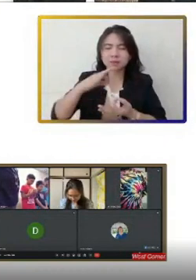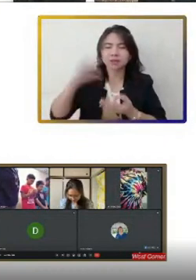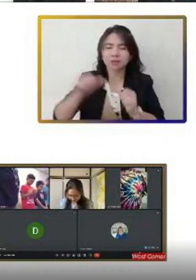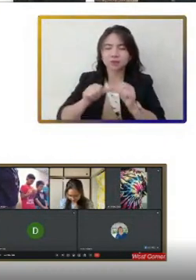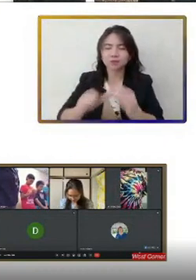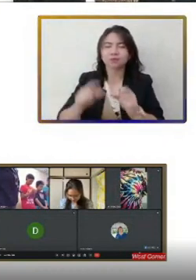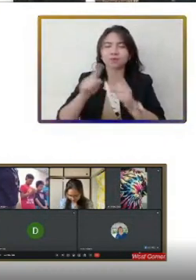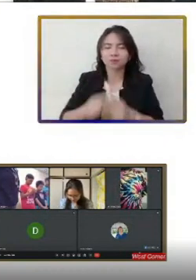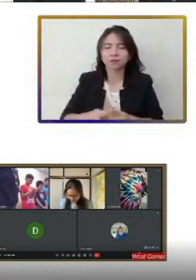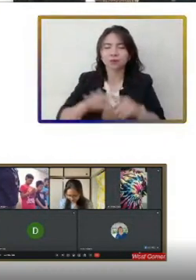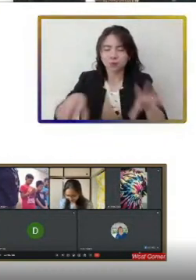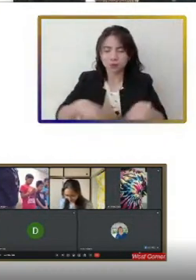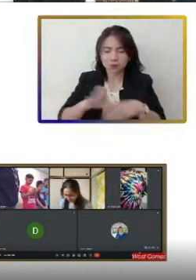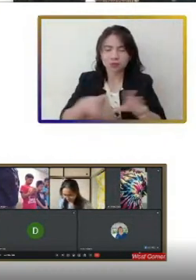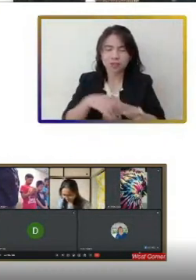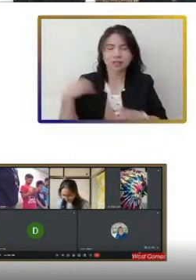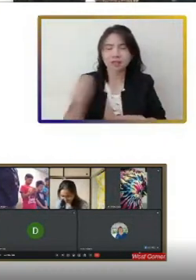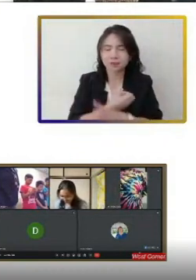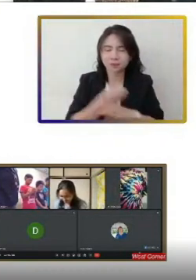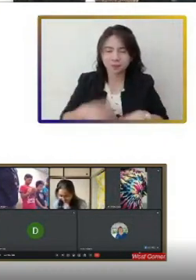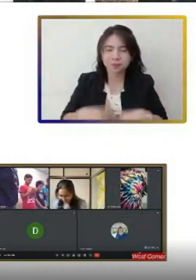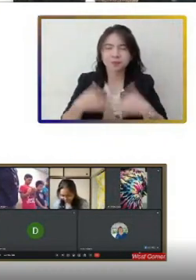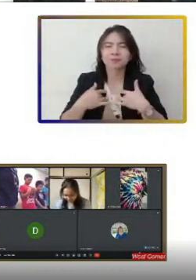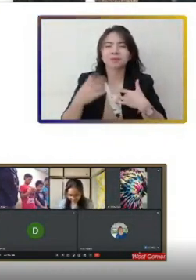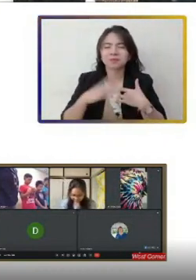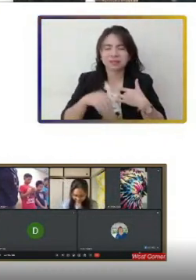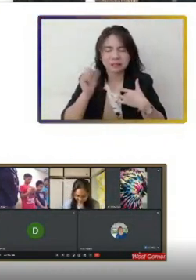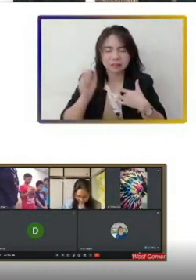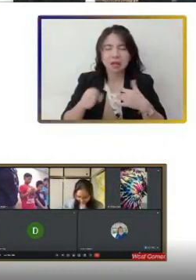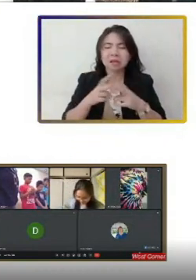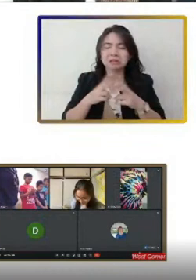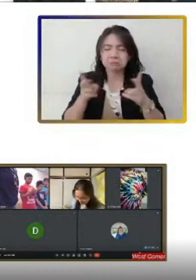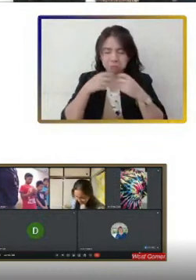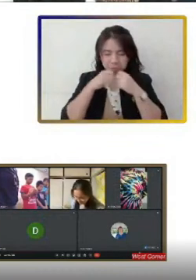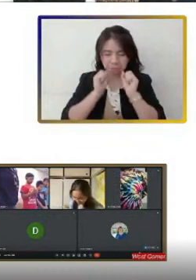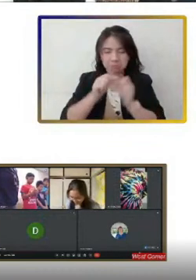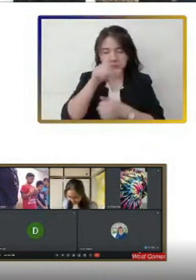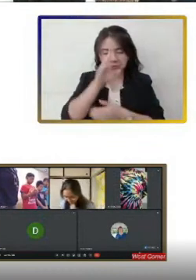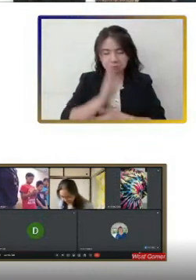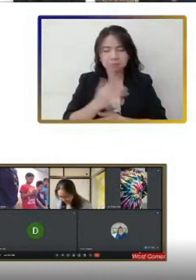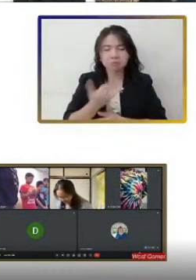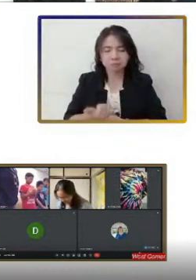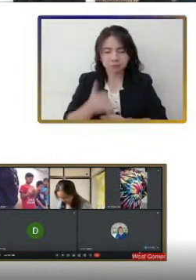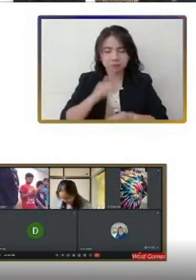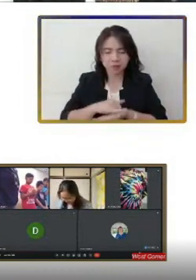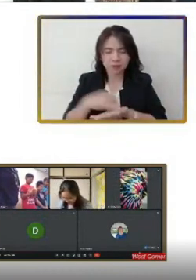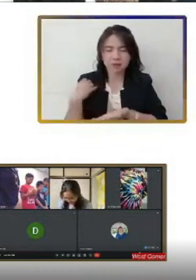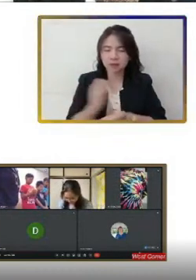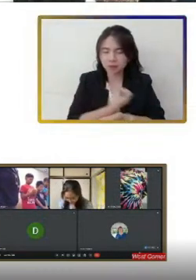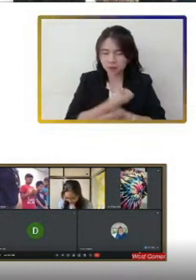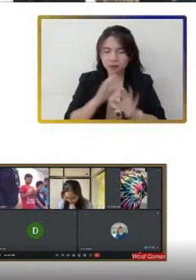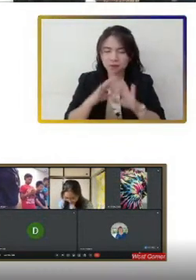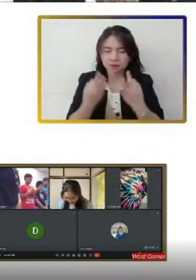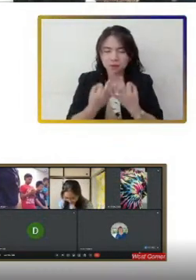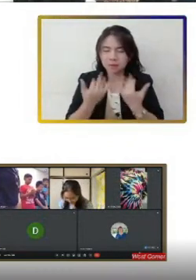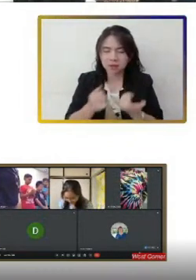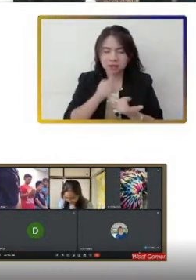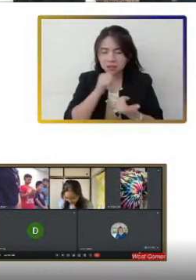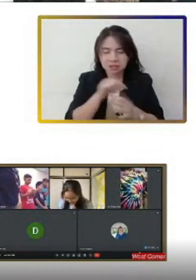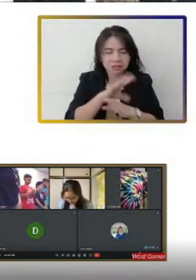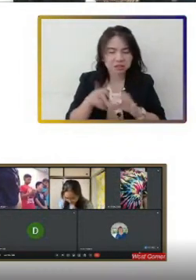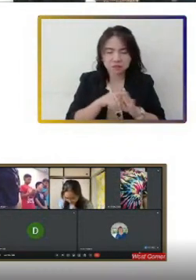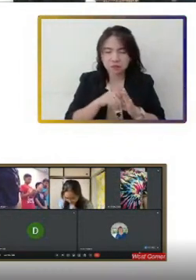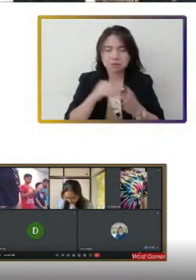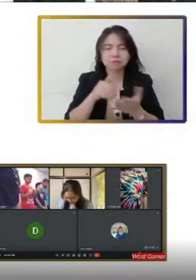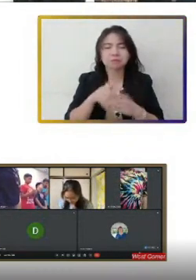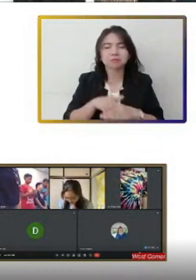Panginoon. Lord, na nakakalungkot, Panginoon, na kami po ay hindi maka-involve sa ministry, Panginoon